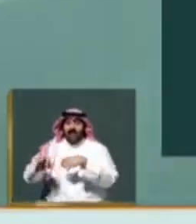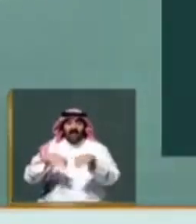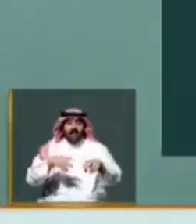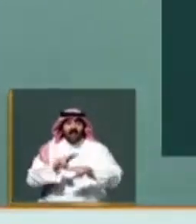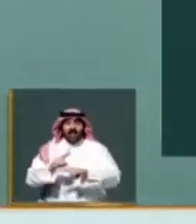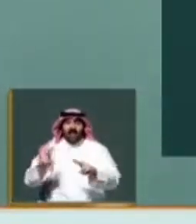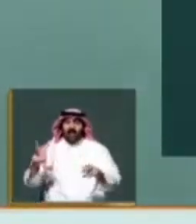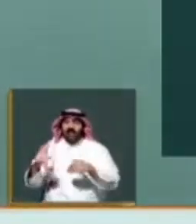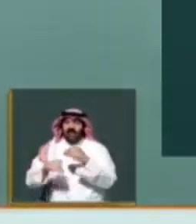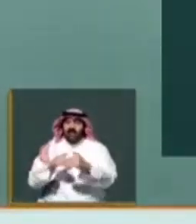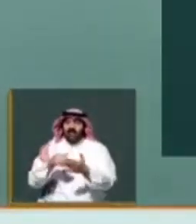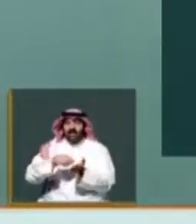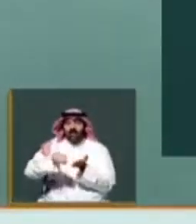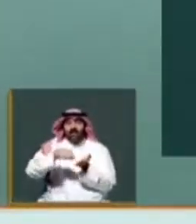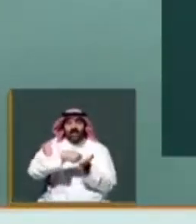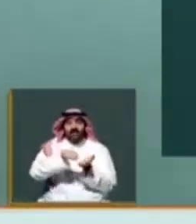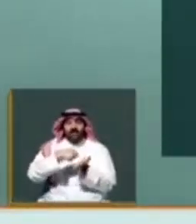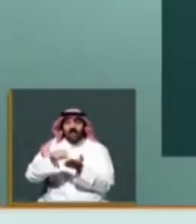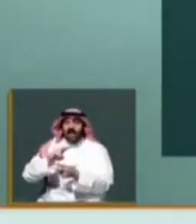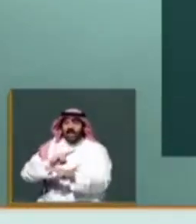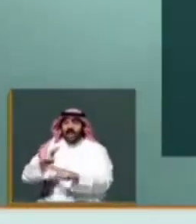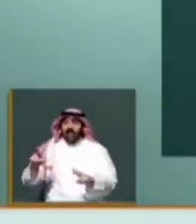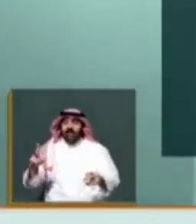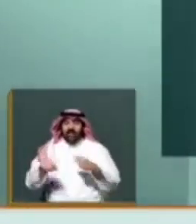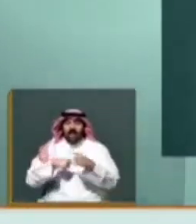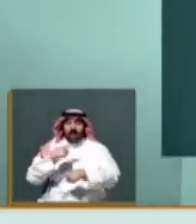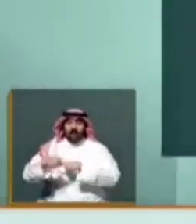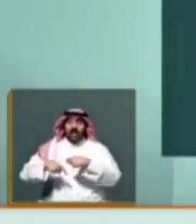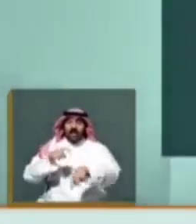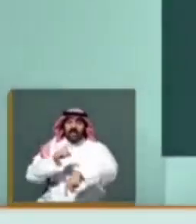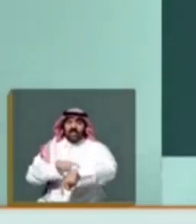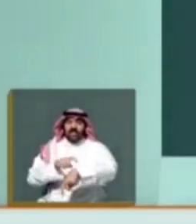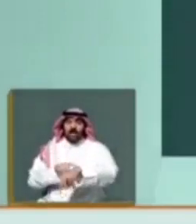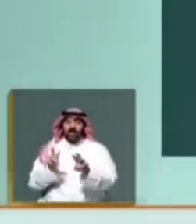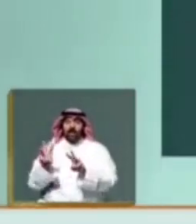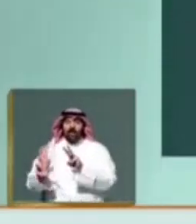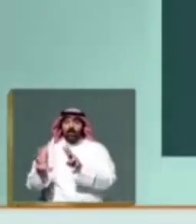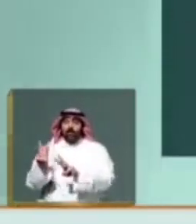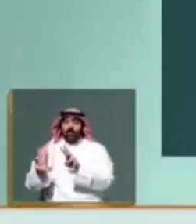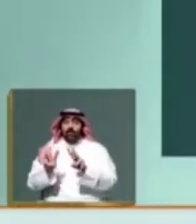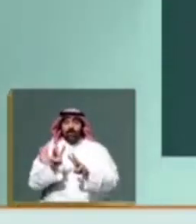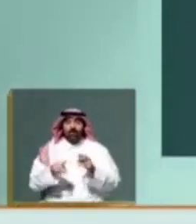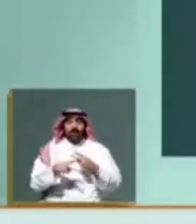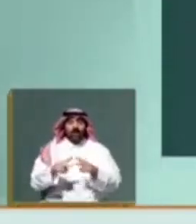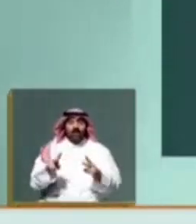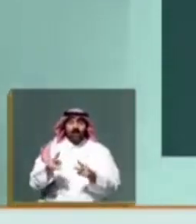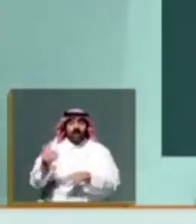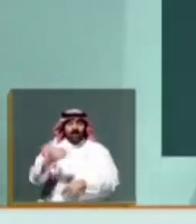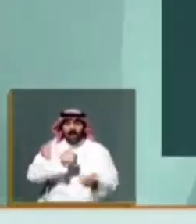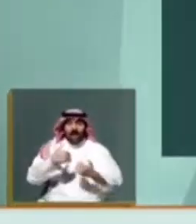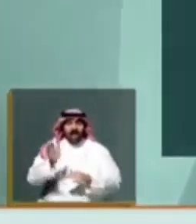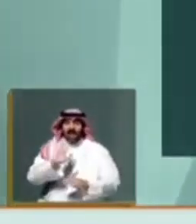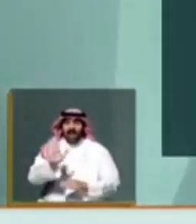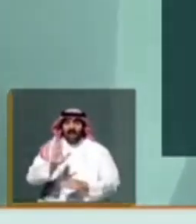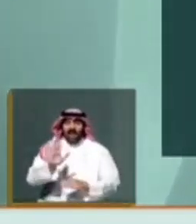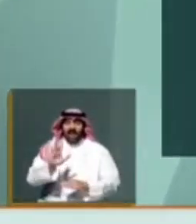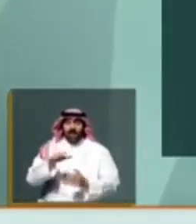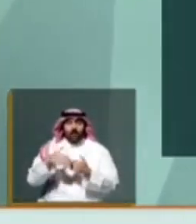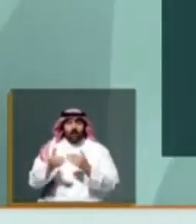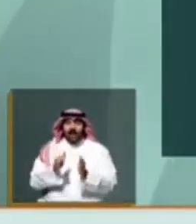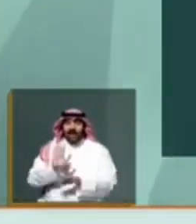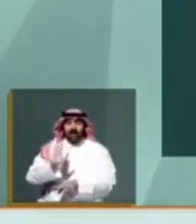السكنية والحلول التمويلية التي يقدمها على مدار الساعة عبر قنواته ومنصاته المختلفة، دون الحاجة لزيارة مكاتب